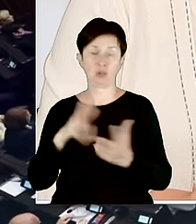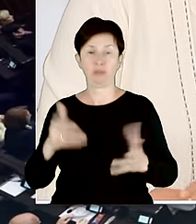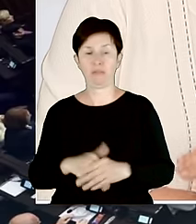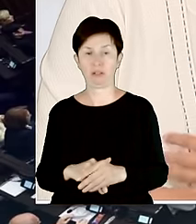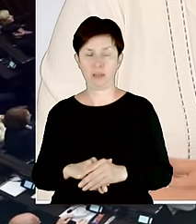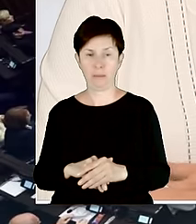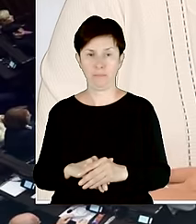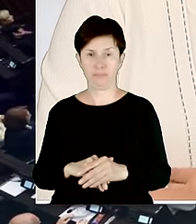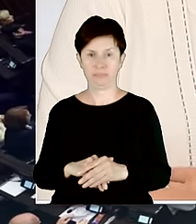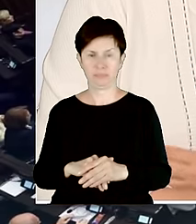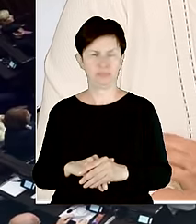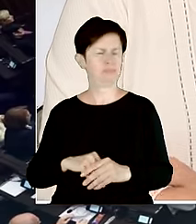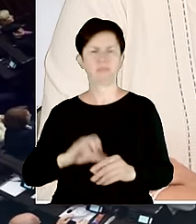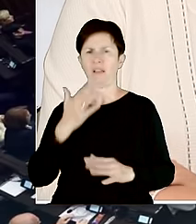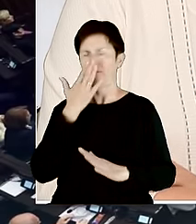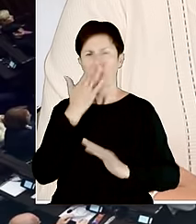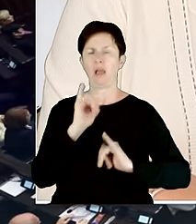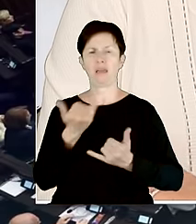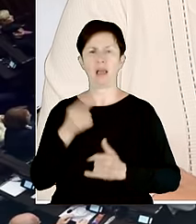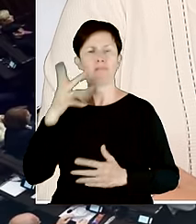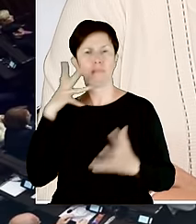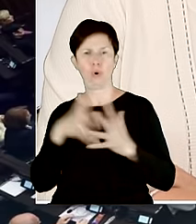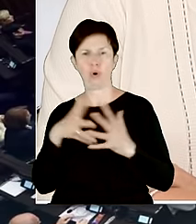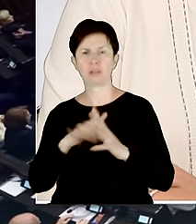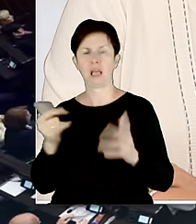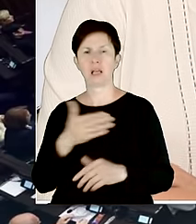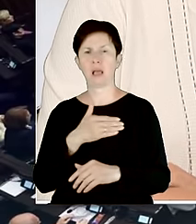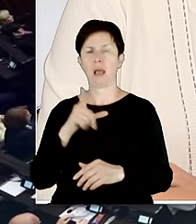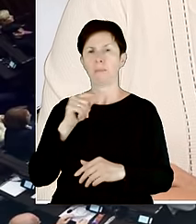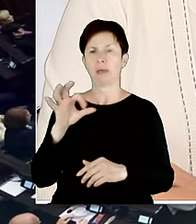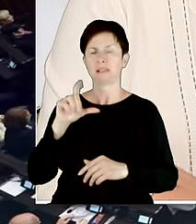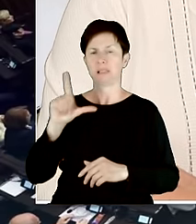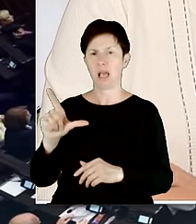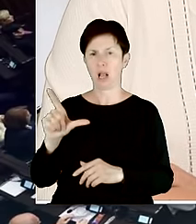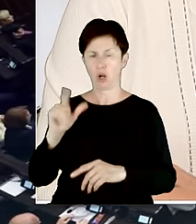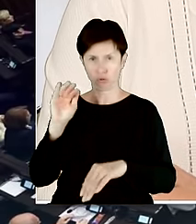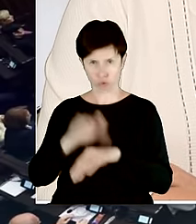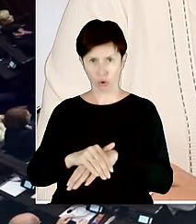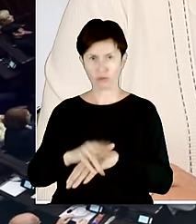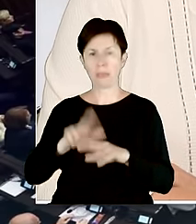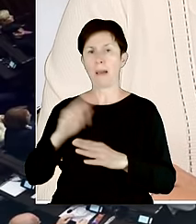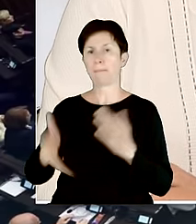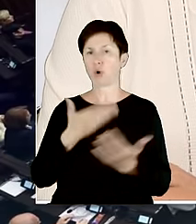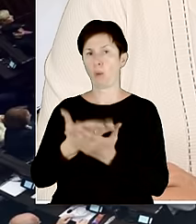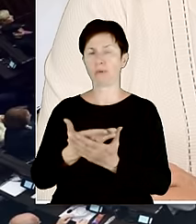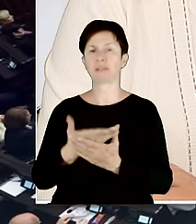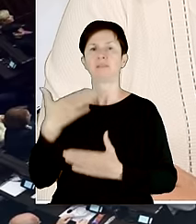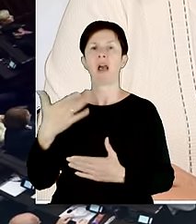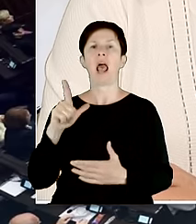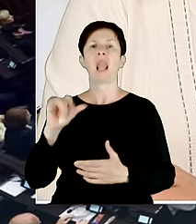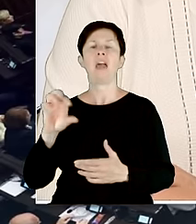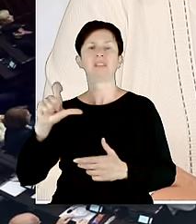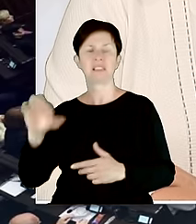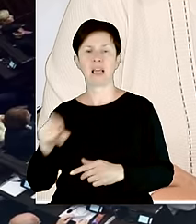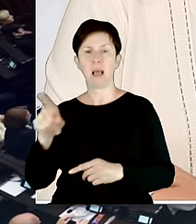miało to by wyglądać? W pana ocenie Polskie Stronnictwo Ludowe zgodziłoby się na propozycję Lewicy, żeby